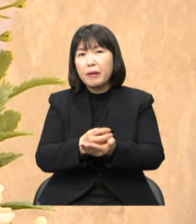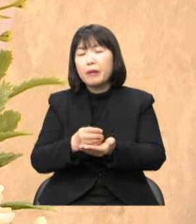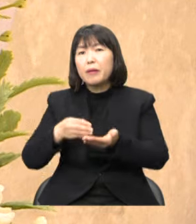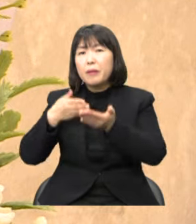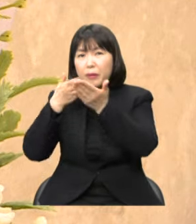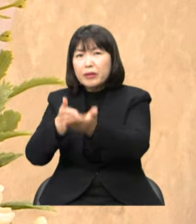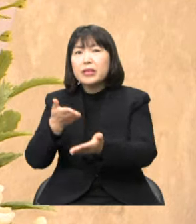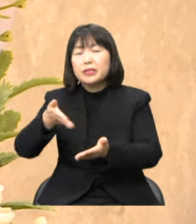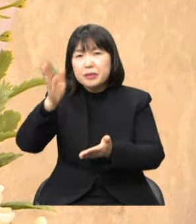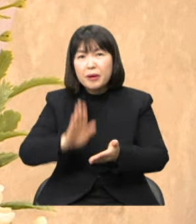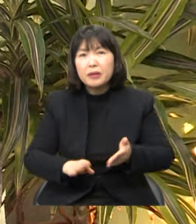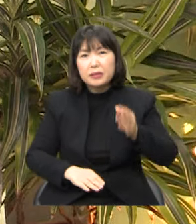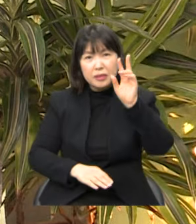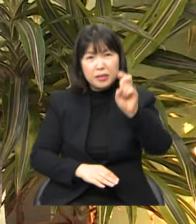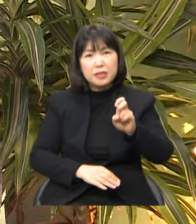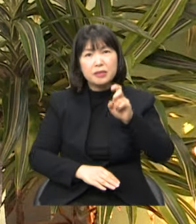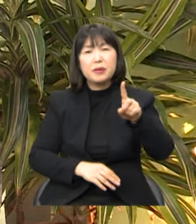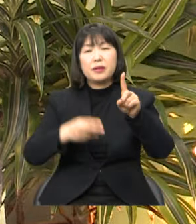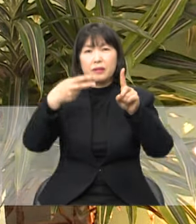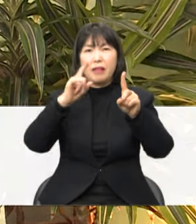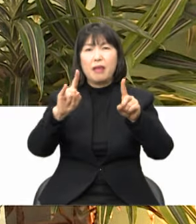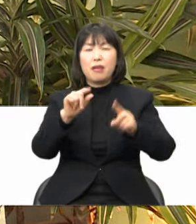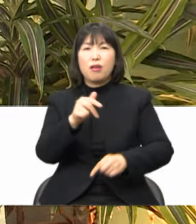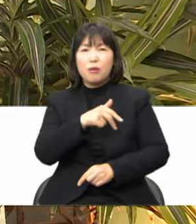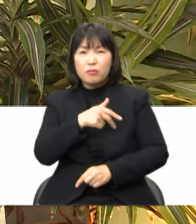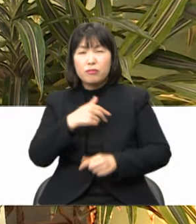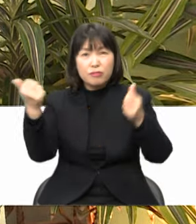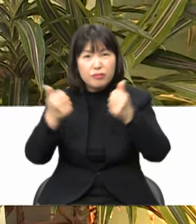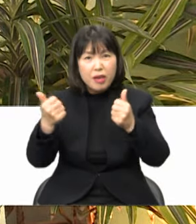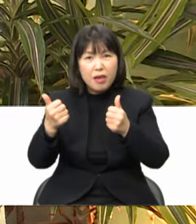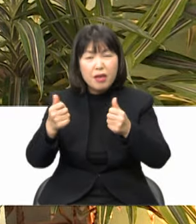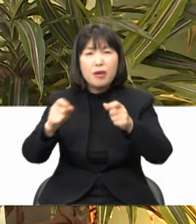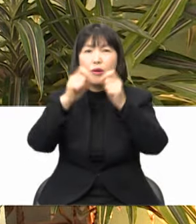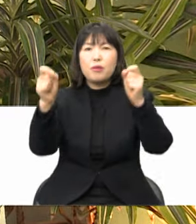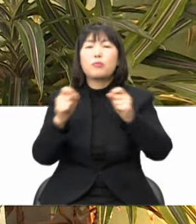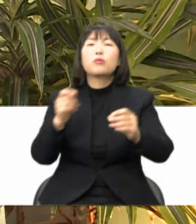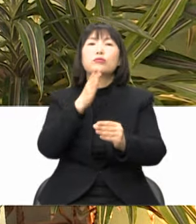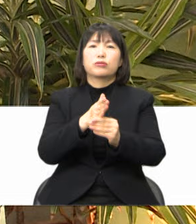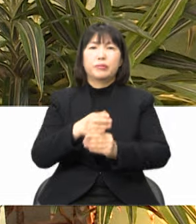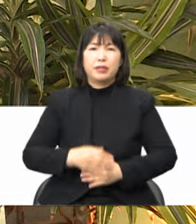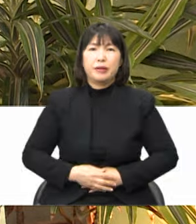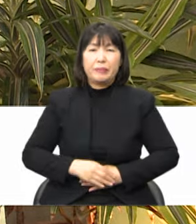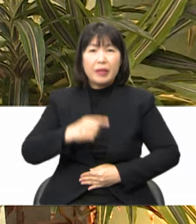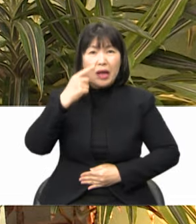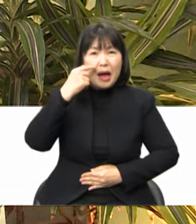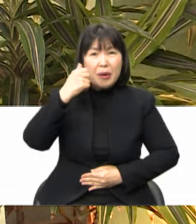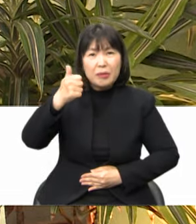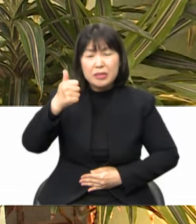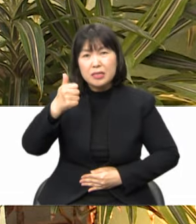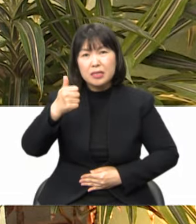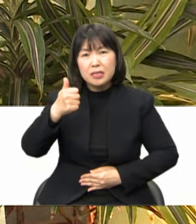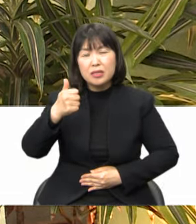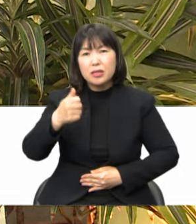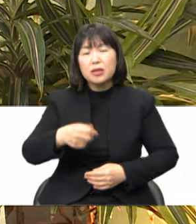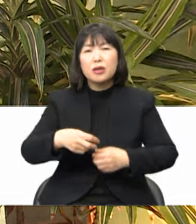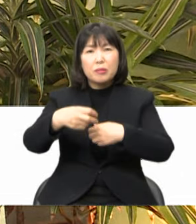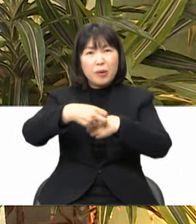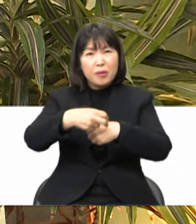계류중입니다 저희 아버님이 지금 4월 9일 날짜로 요양 병원에서 요양원으로